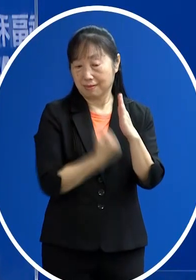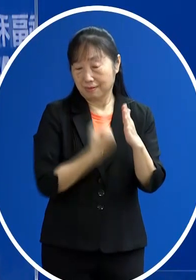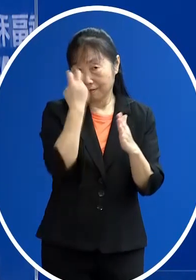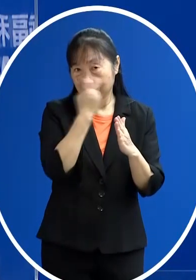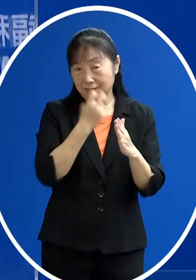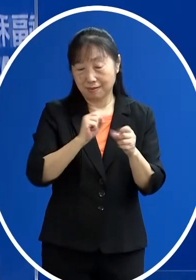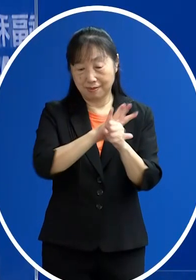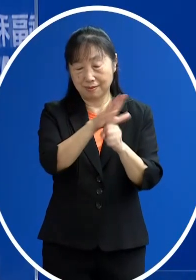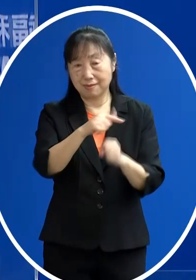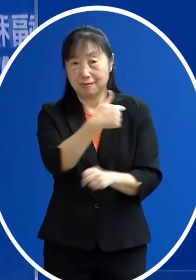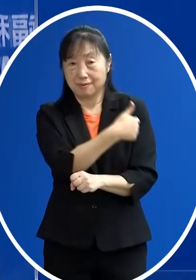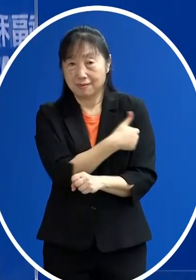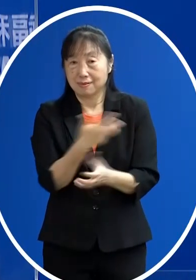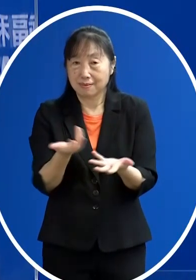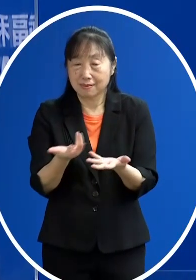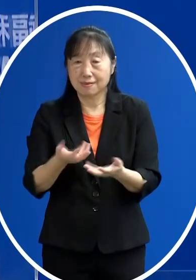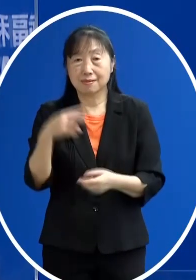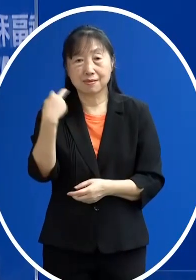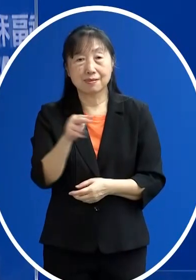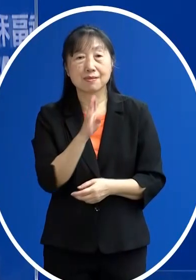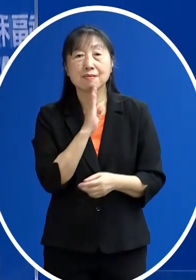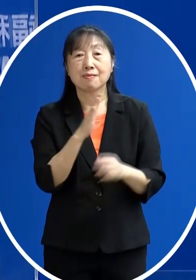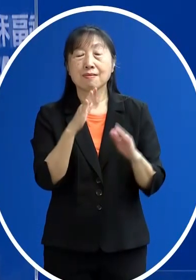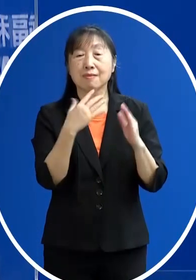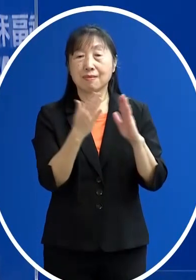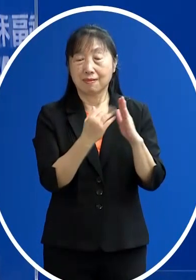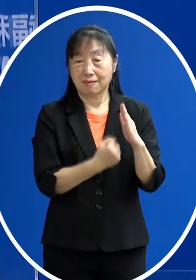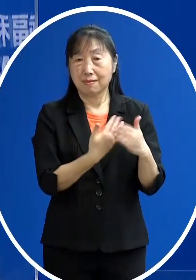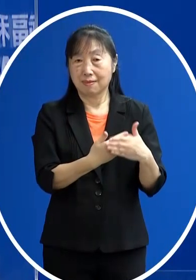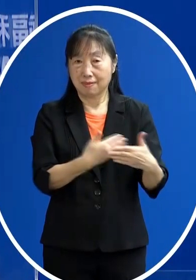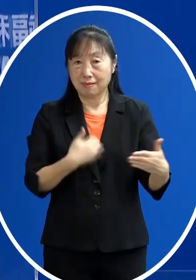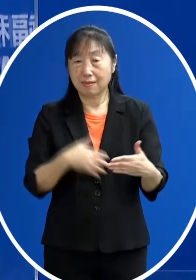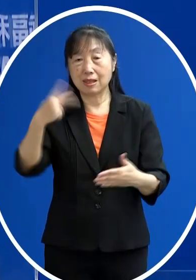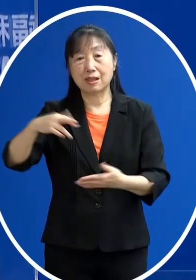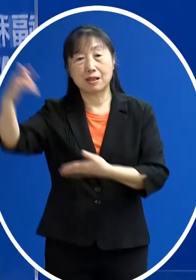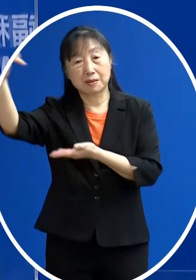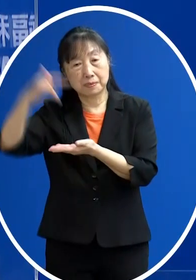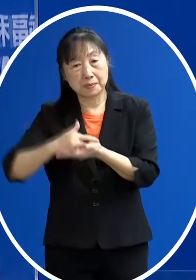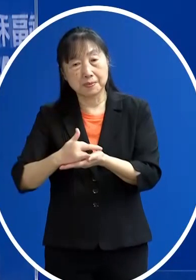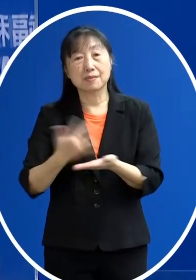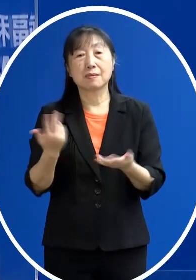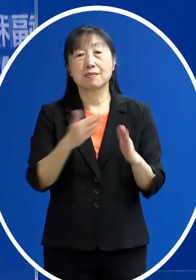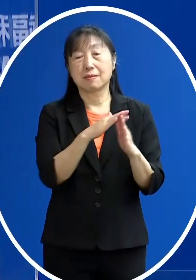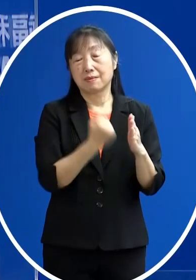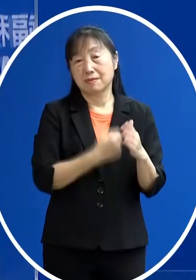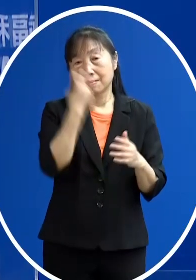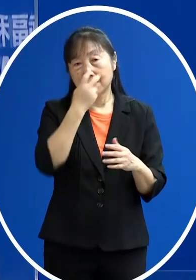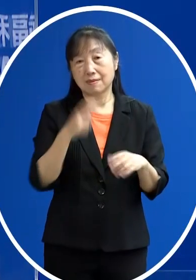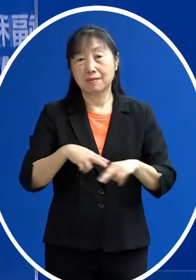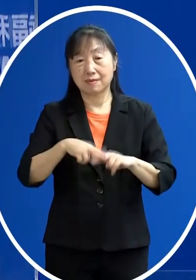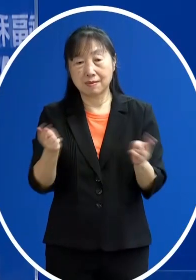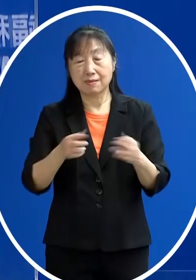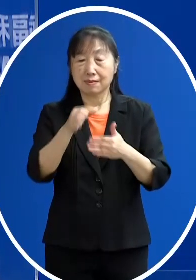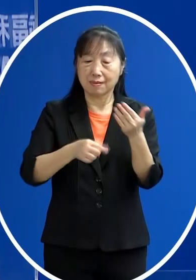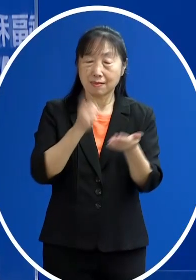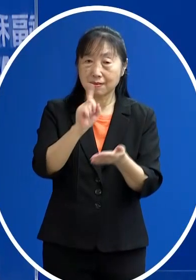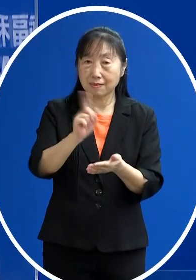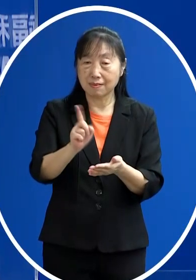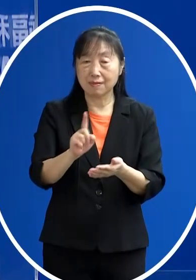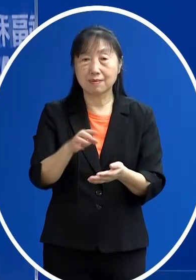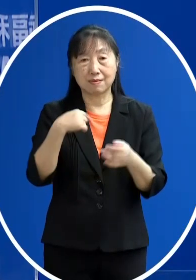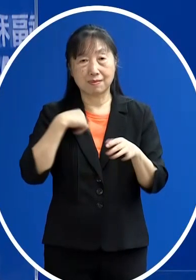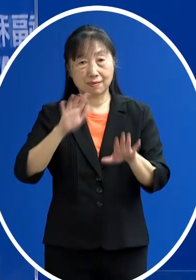护 COVID-19 的疫苗相关，还有居家隔离、入境及居家检疫解隔条件，还有现行